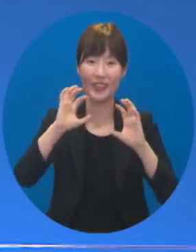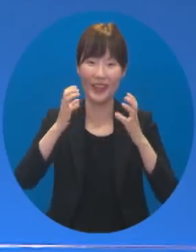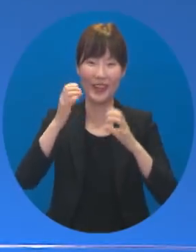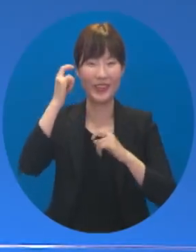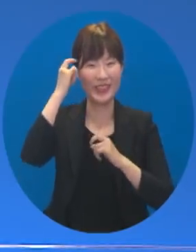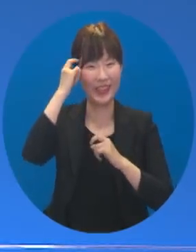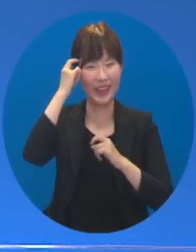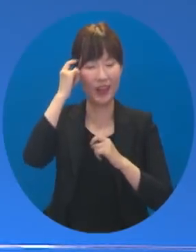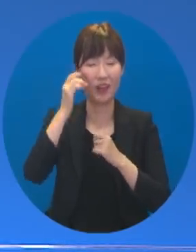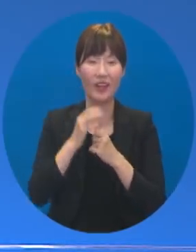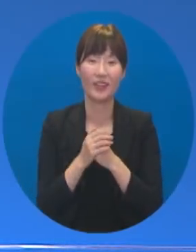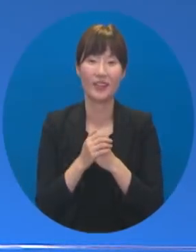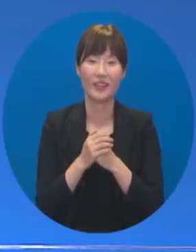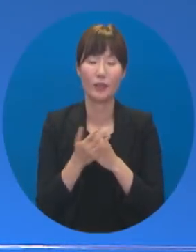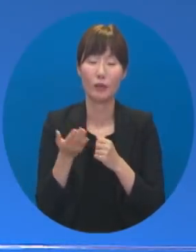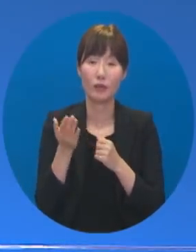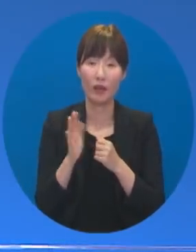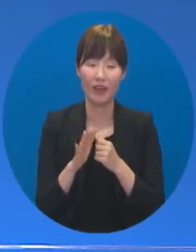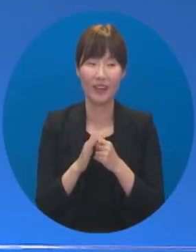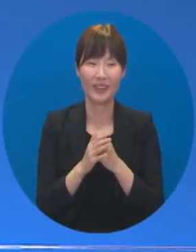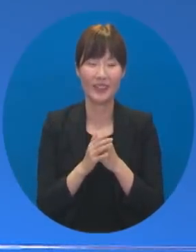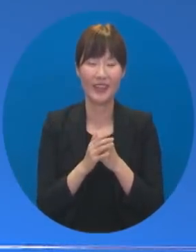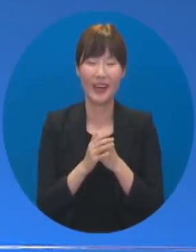또 나쁜 사람들은 아주 나쁘단다.